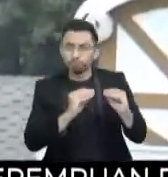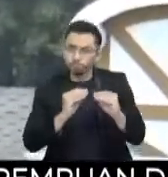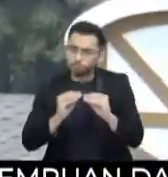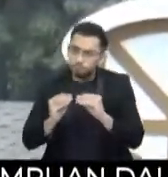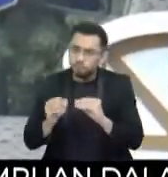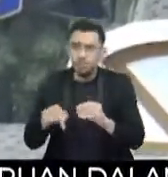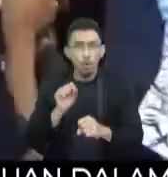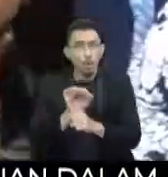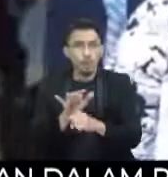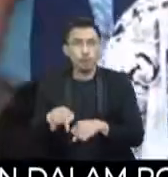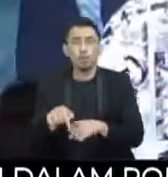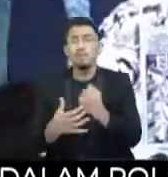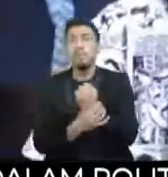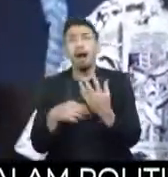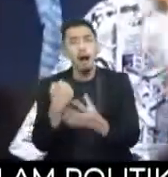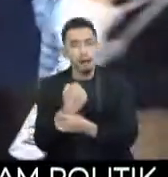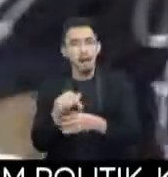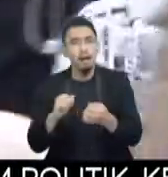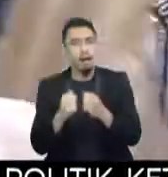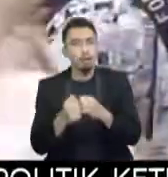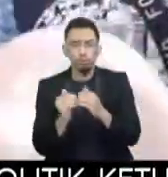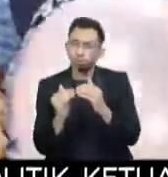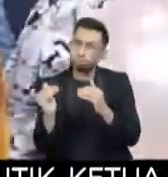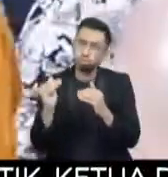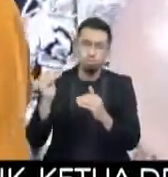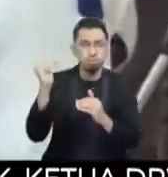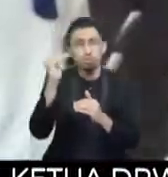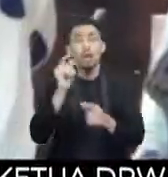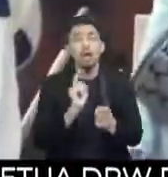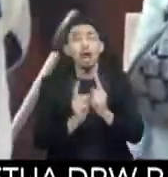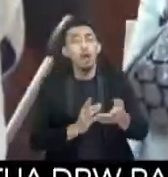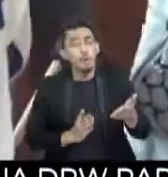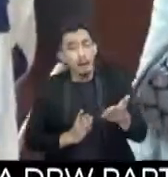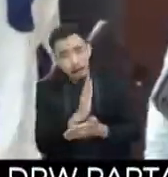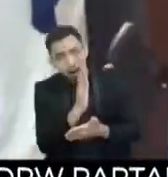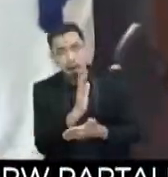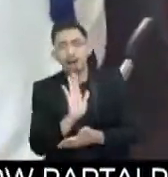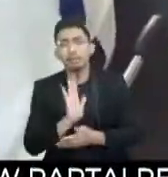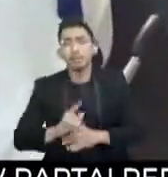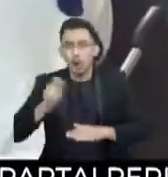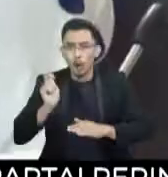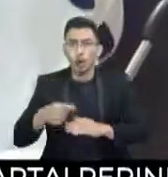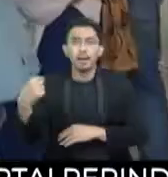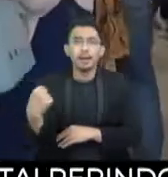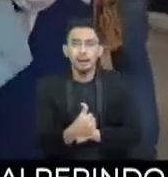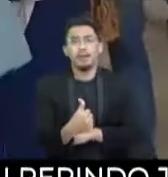kembali meningkat. Jika masih melanggar, Satgas menyatakan akan memberikan sanksi berupa denda sesuai peraturan